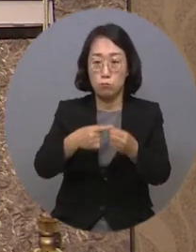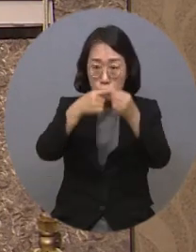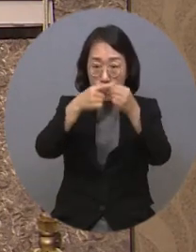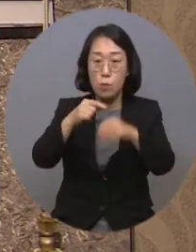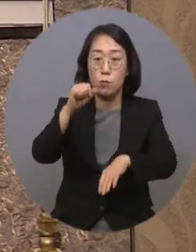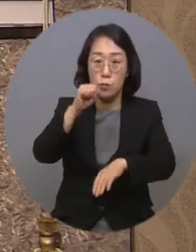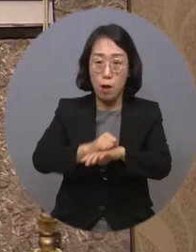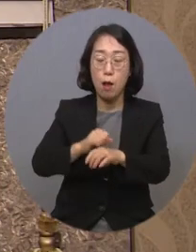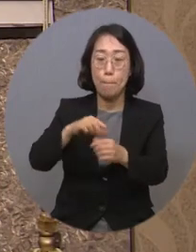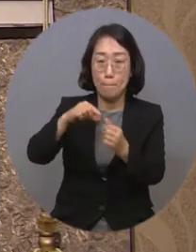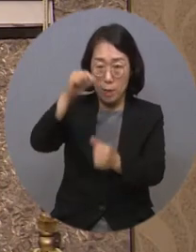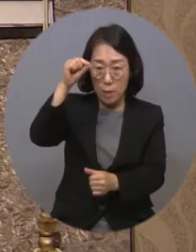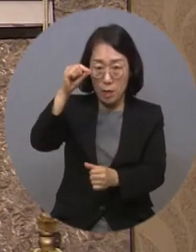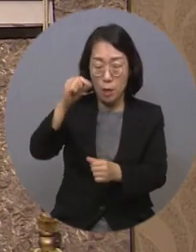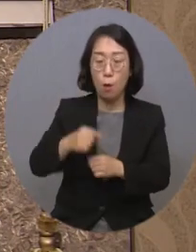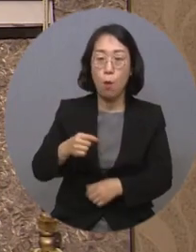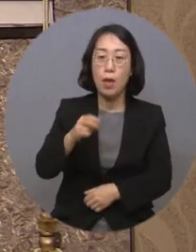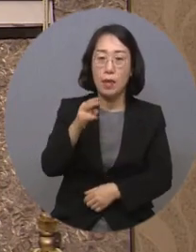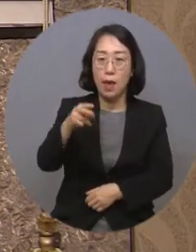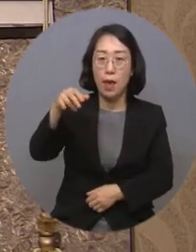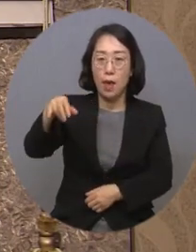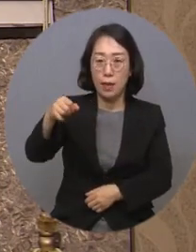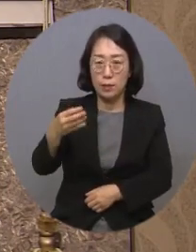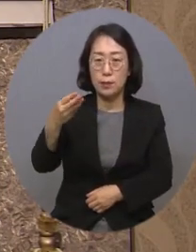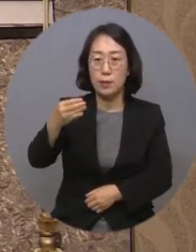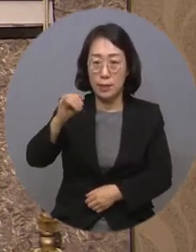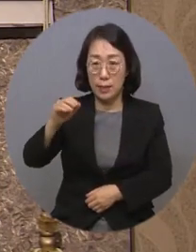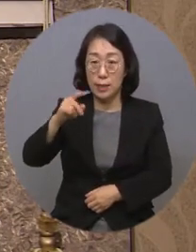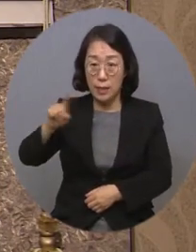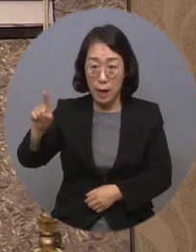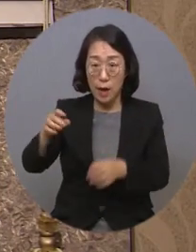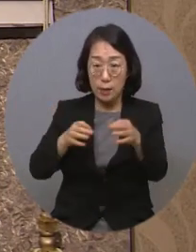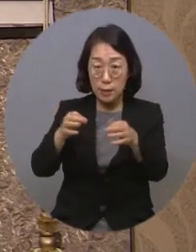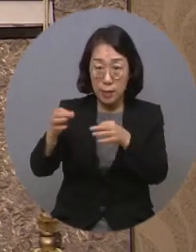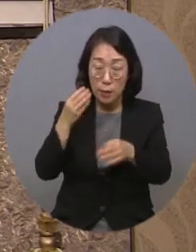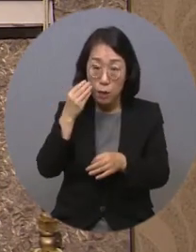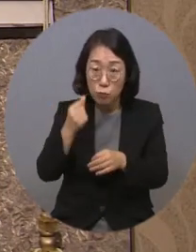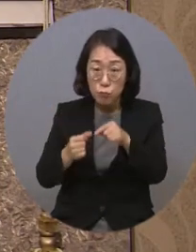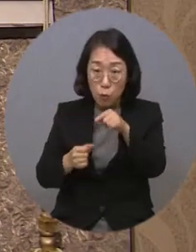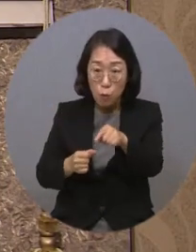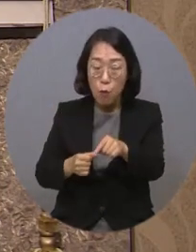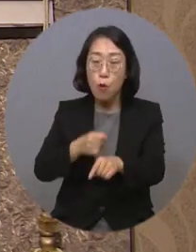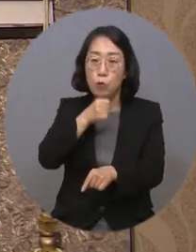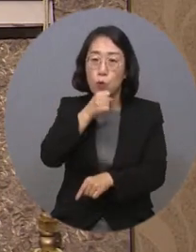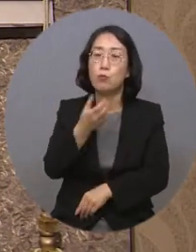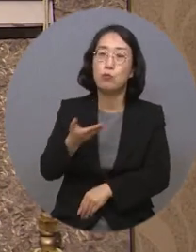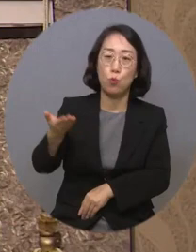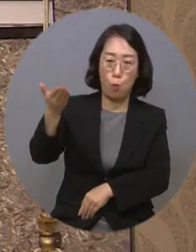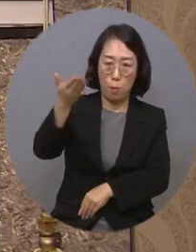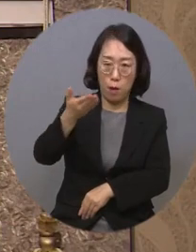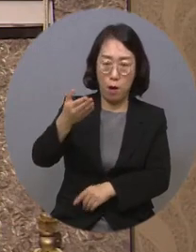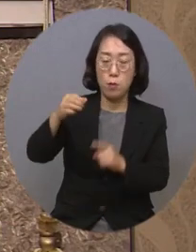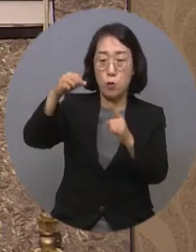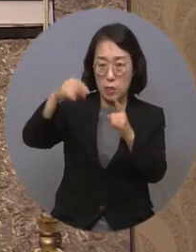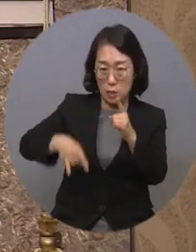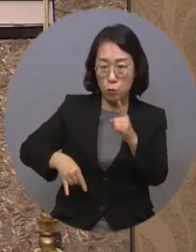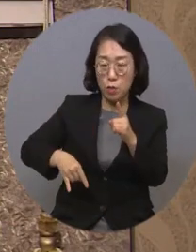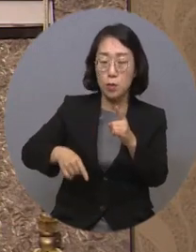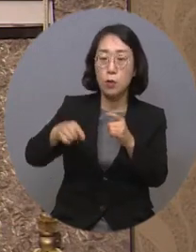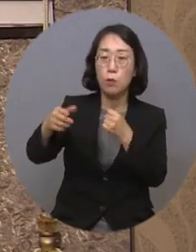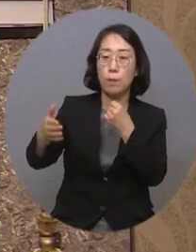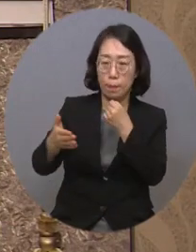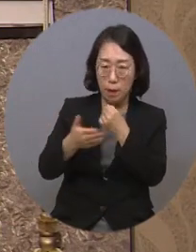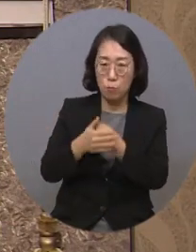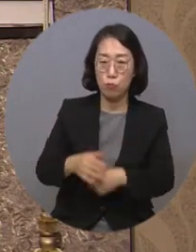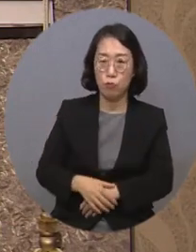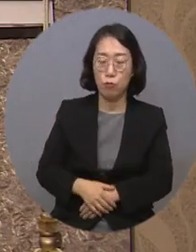근데 에그리나의 그 고용 창출이 상당히 점수를 높게 받아서 1위 하는데 상당히 좋은 역할을 했다. 네. 그래서